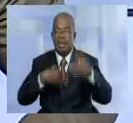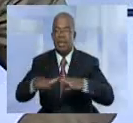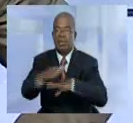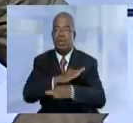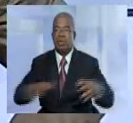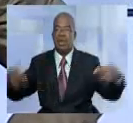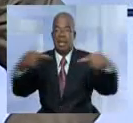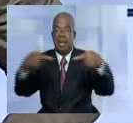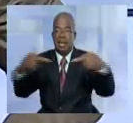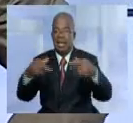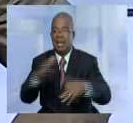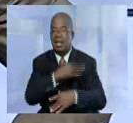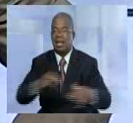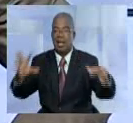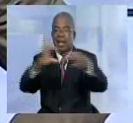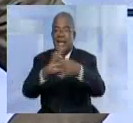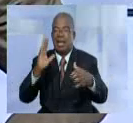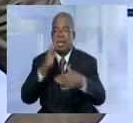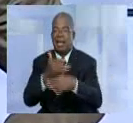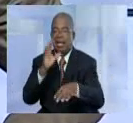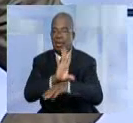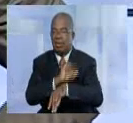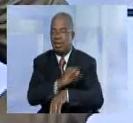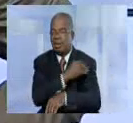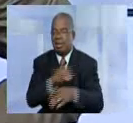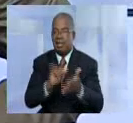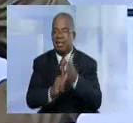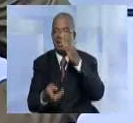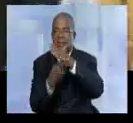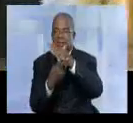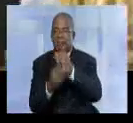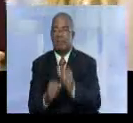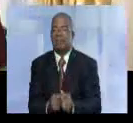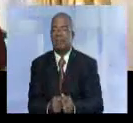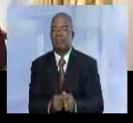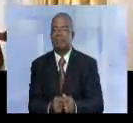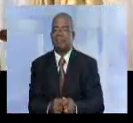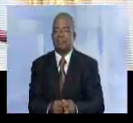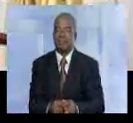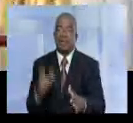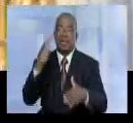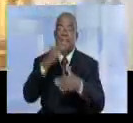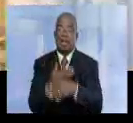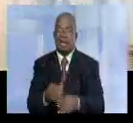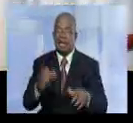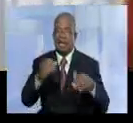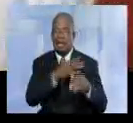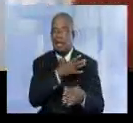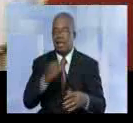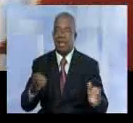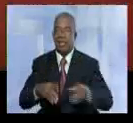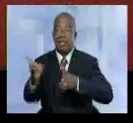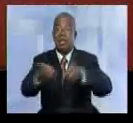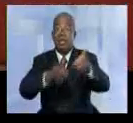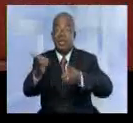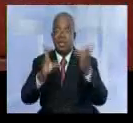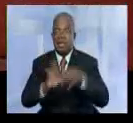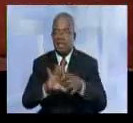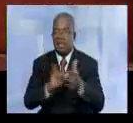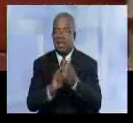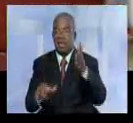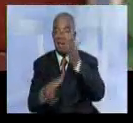coopération entre la Côte d'Ivoire et cette institution financière. Les échanges entre M. Birama Boubacar Sidibé,